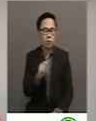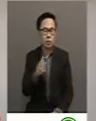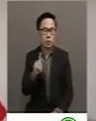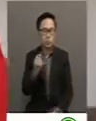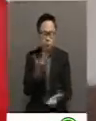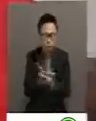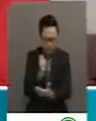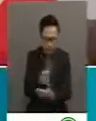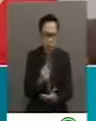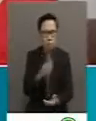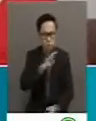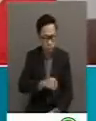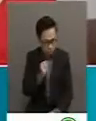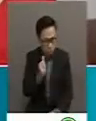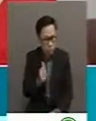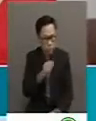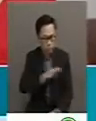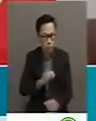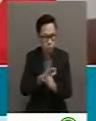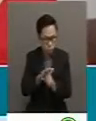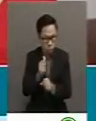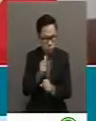ยาเรานี้เราพอใจไหมคะ ค่ะ